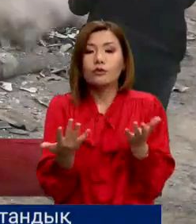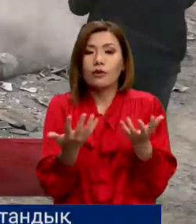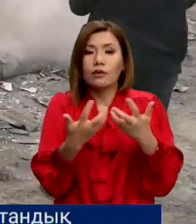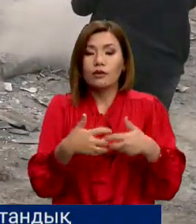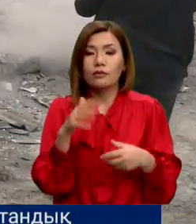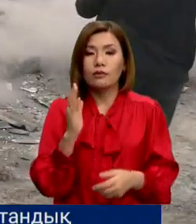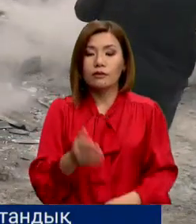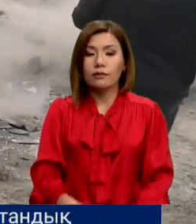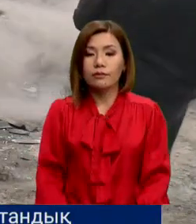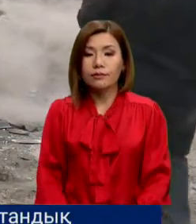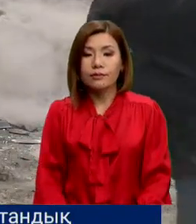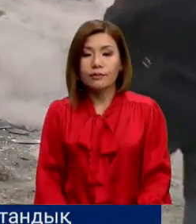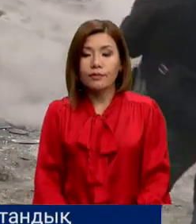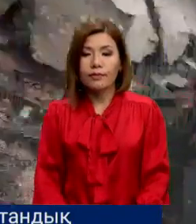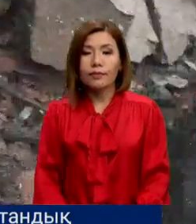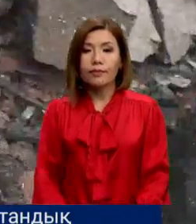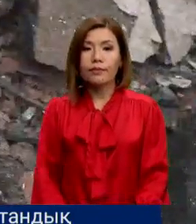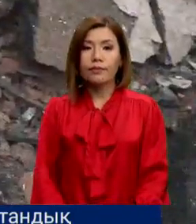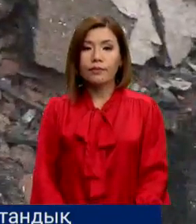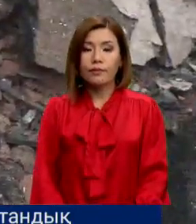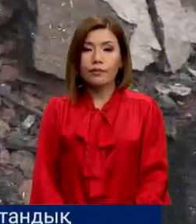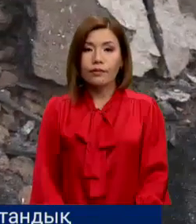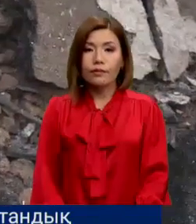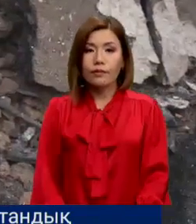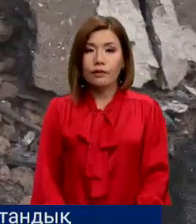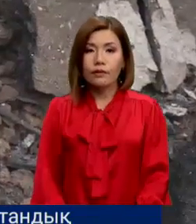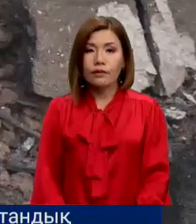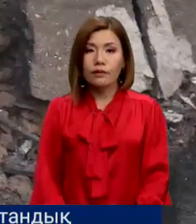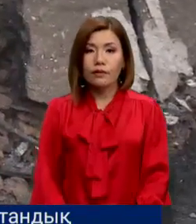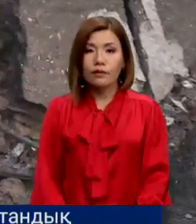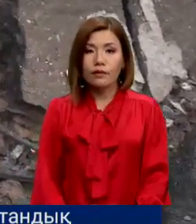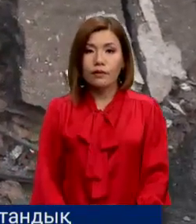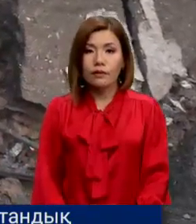Айжан Утевова, Габиден Жокушев, телеканал Атамикен Бизнес.